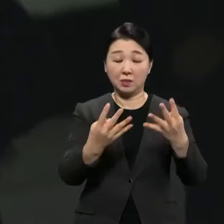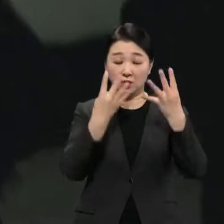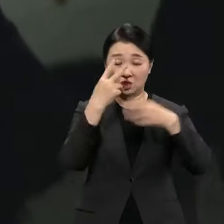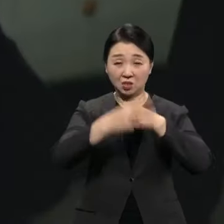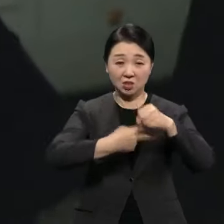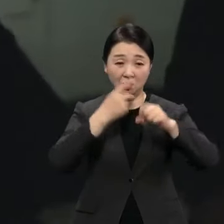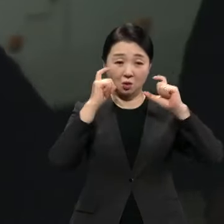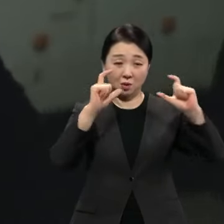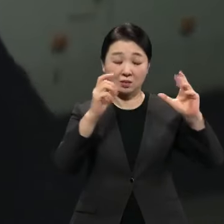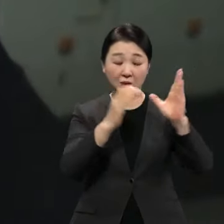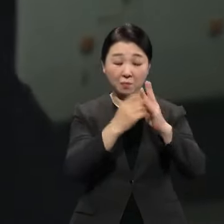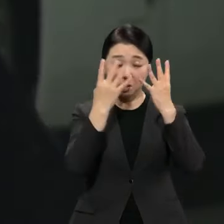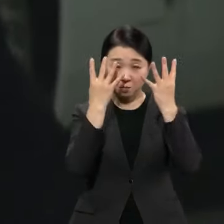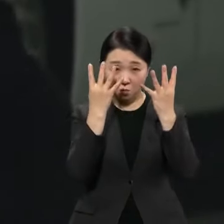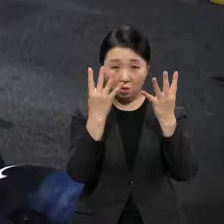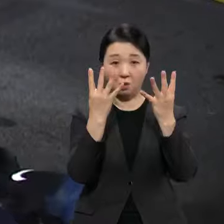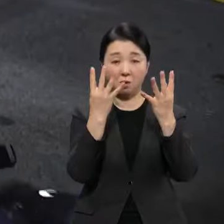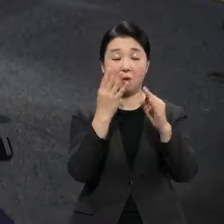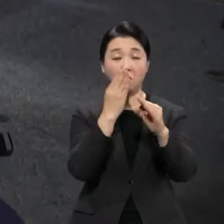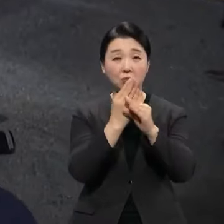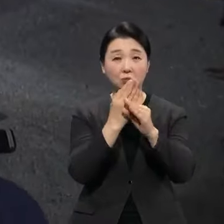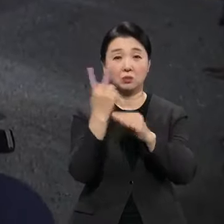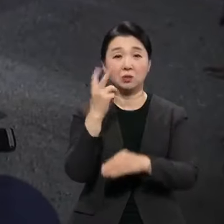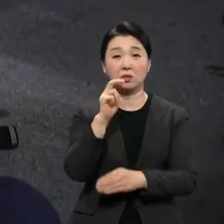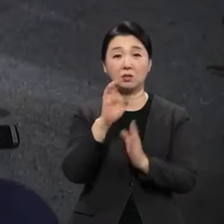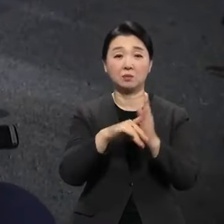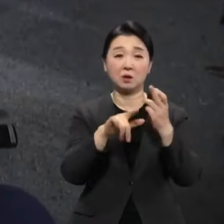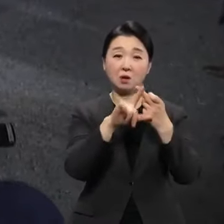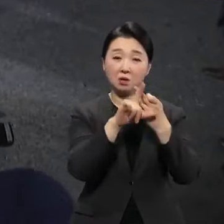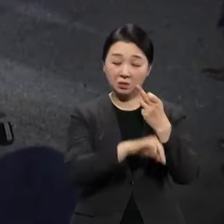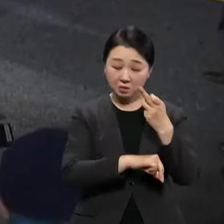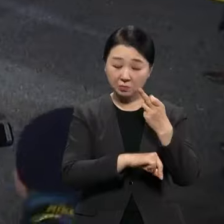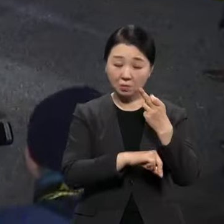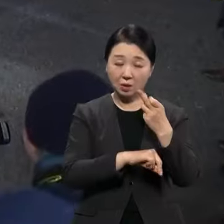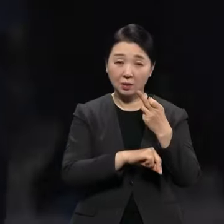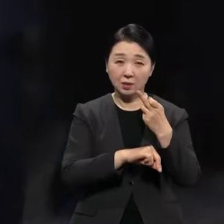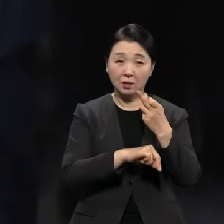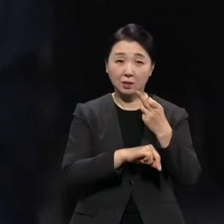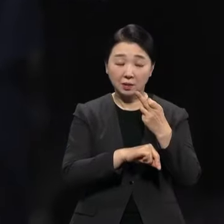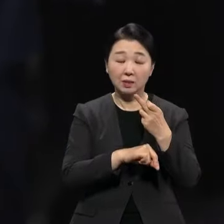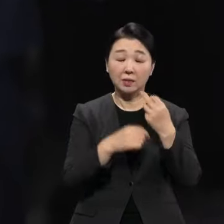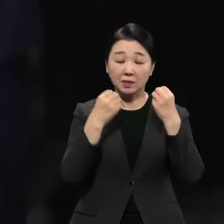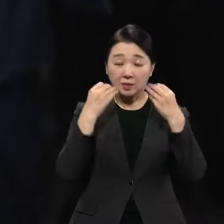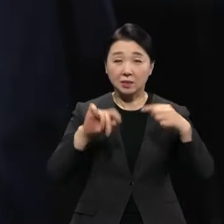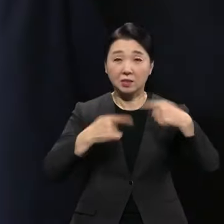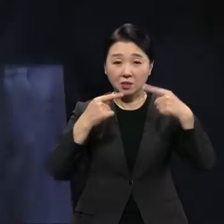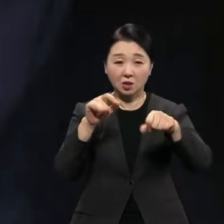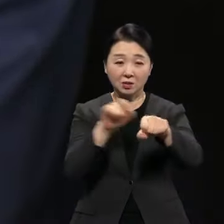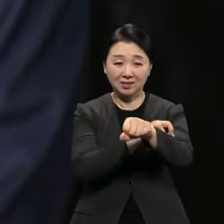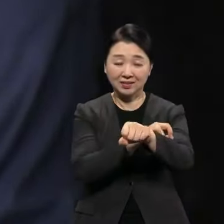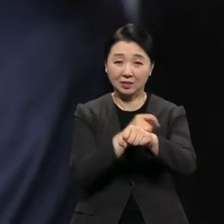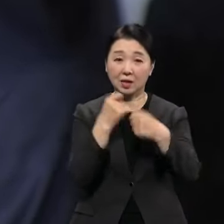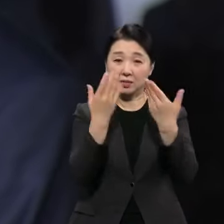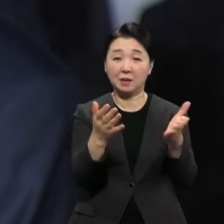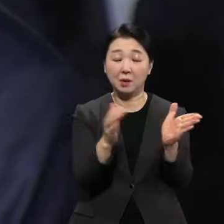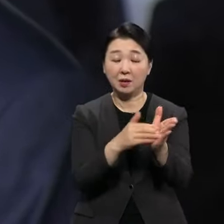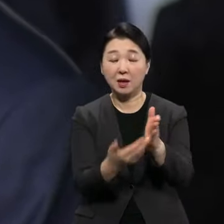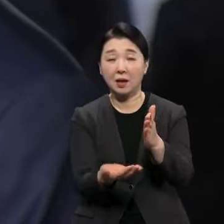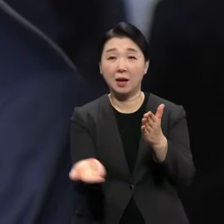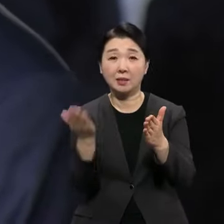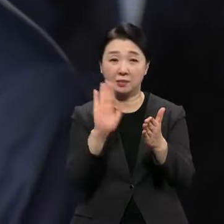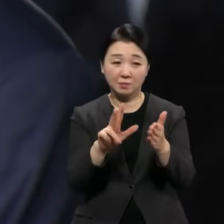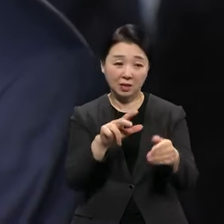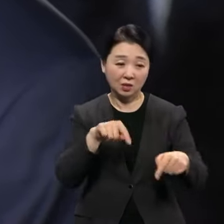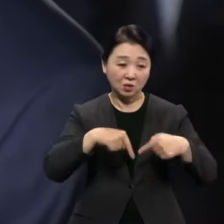2년이 확정돼 복역하다 2022년 12월 10년 특사로 사면됐지만 복권은 되지 않았습니다.